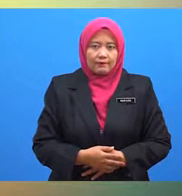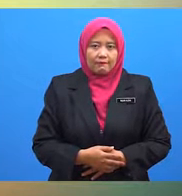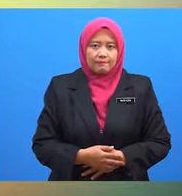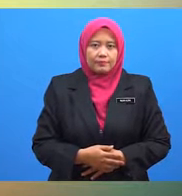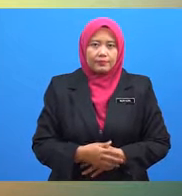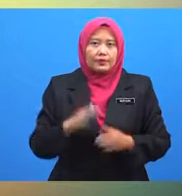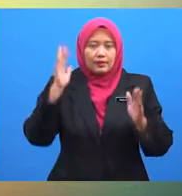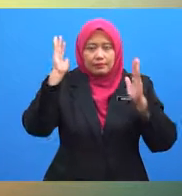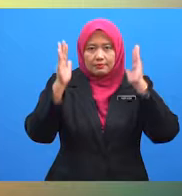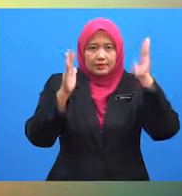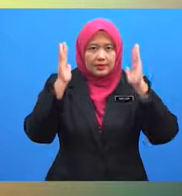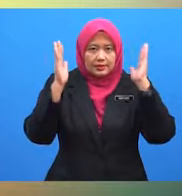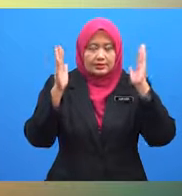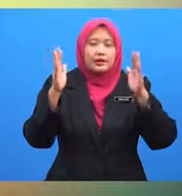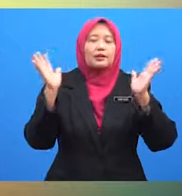Bahasa Melayu Kuno.